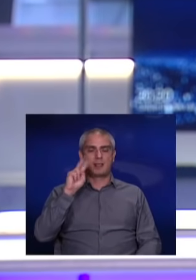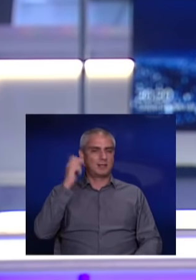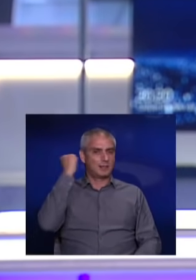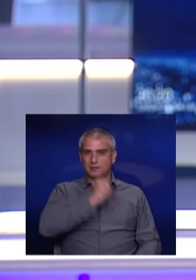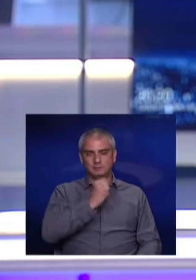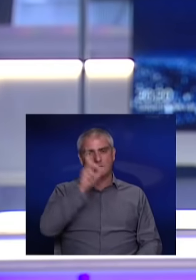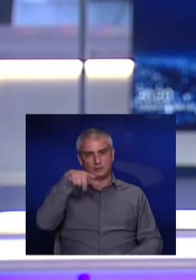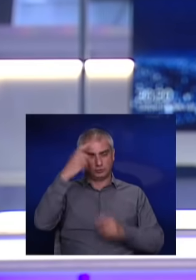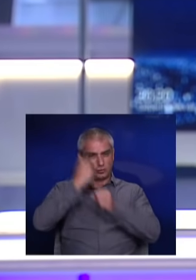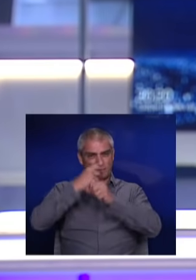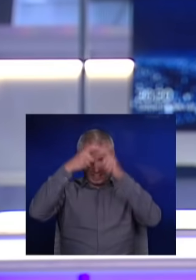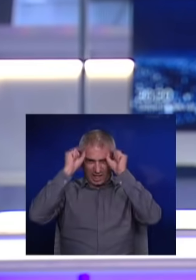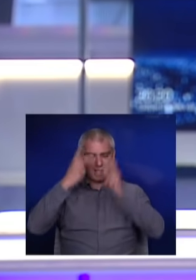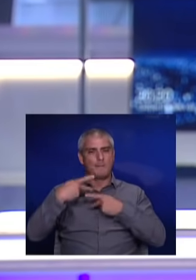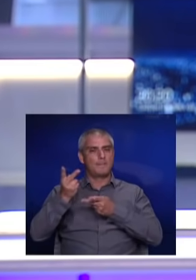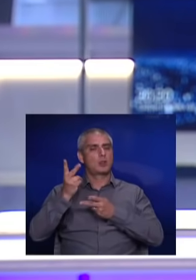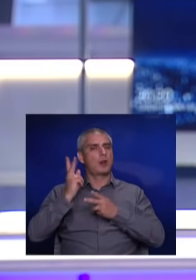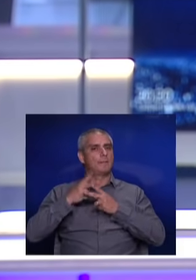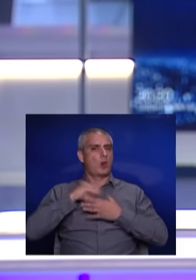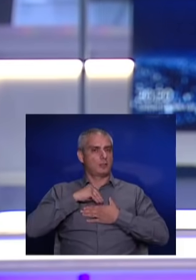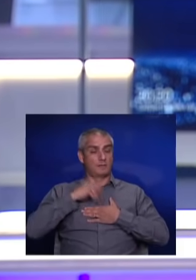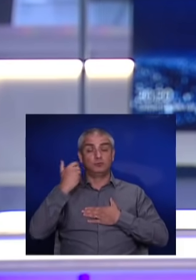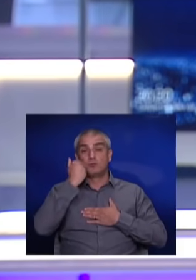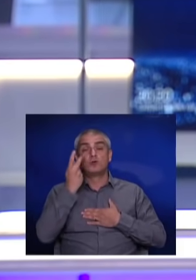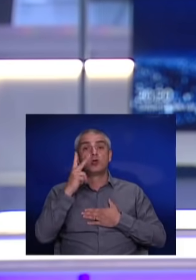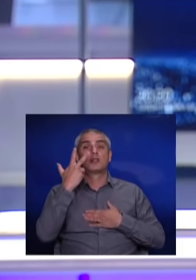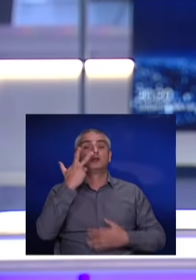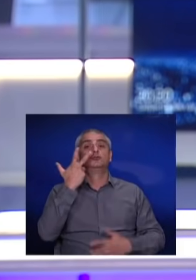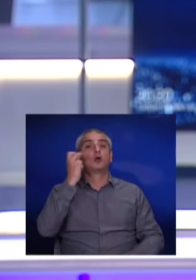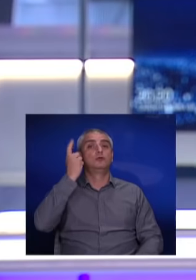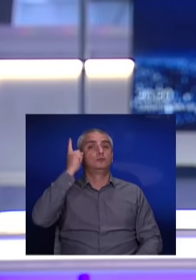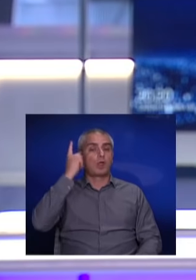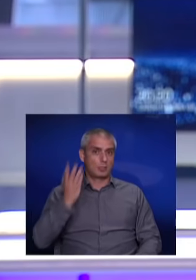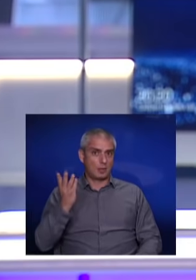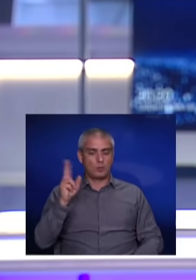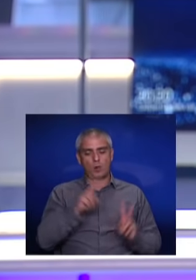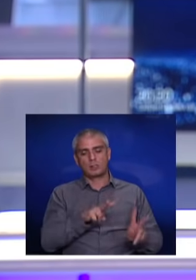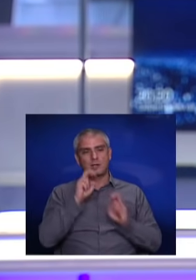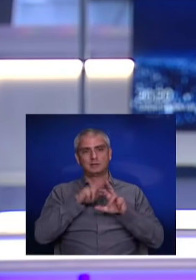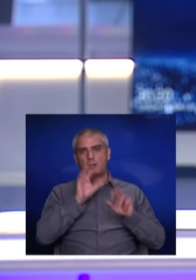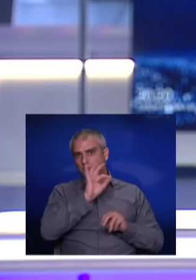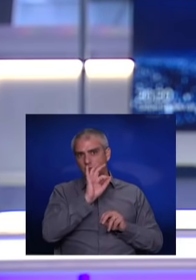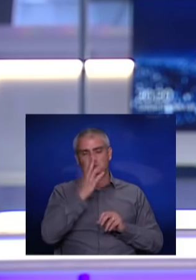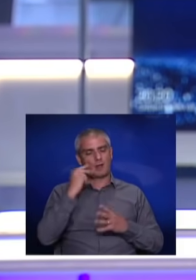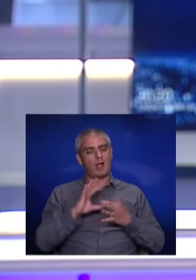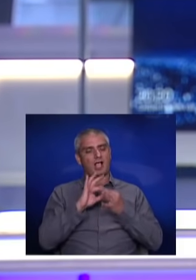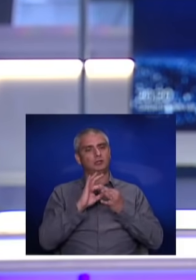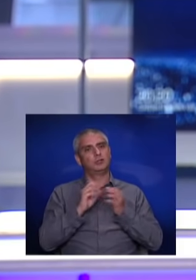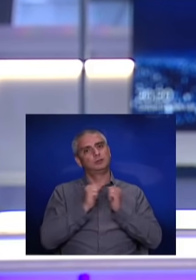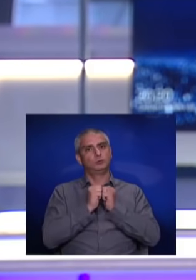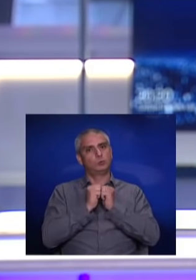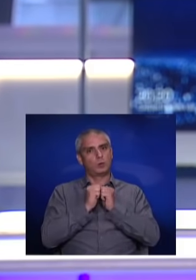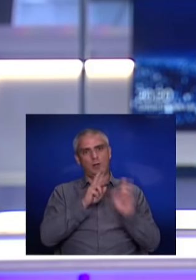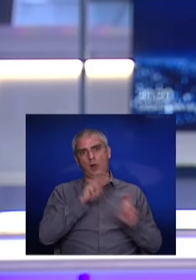ידי אח בבית חולים פסיכיאטרי, שמבוגר ממנה ביותר משלושה עשורים, ניצל את מצבה והיה איתה בקשר זוגי. היום